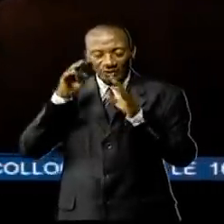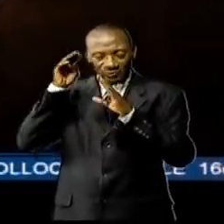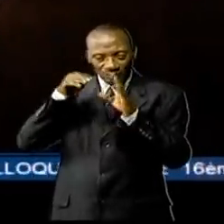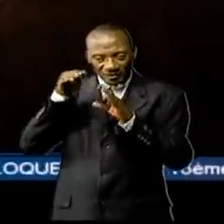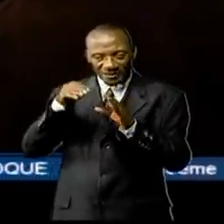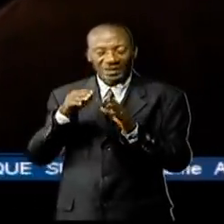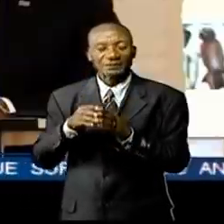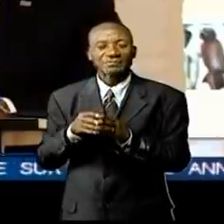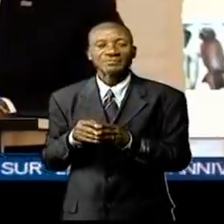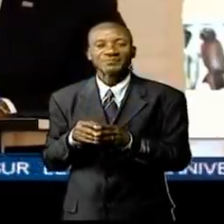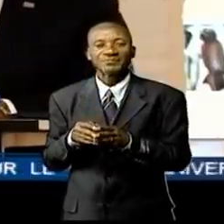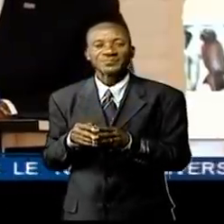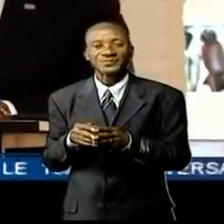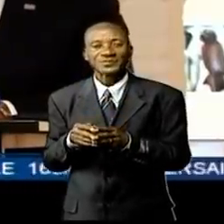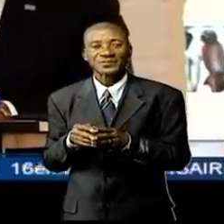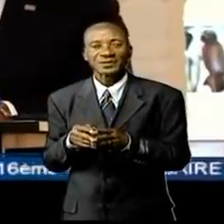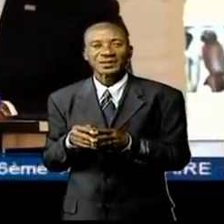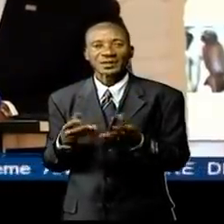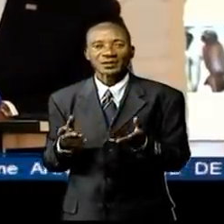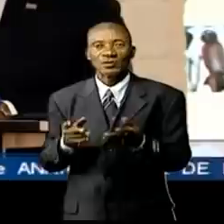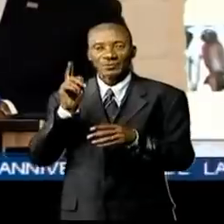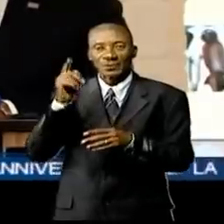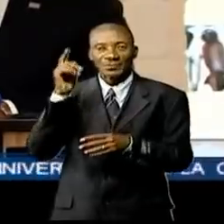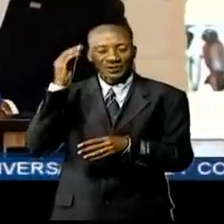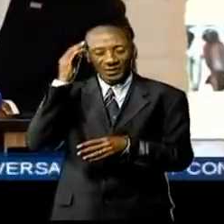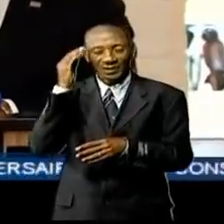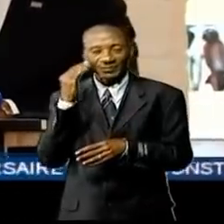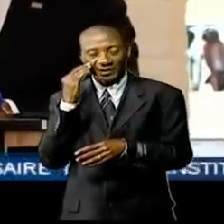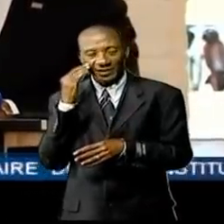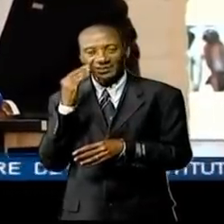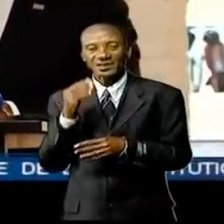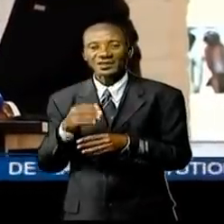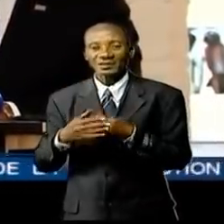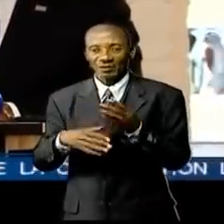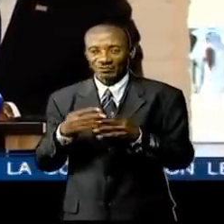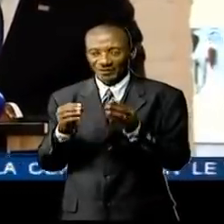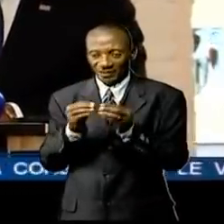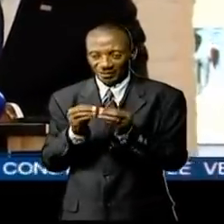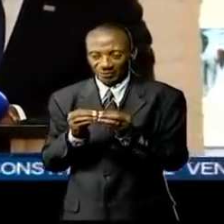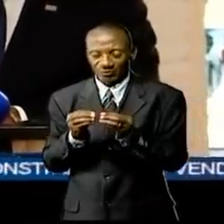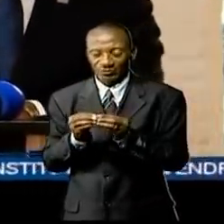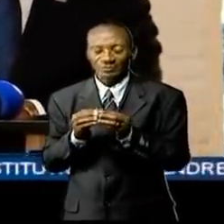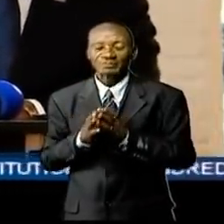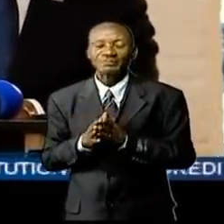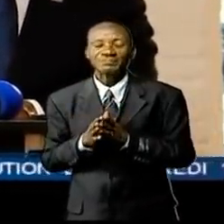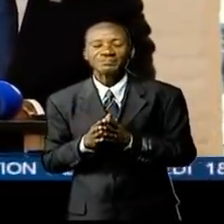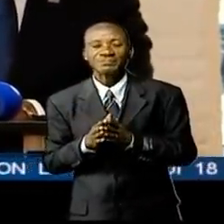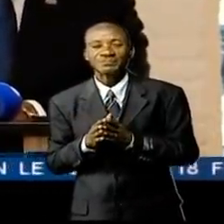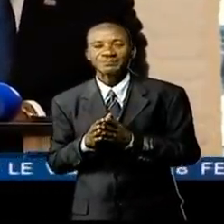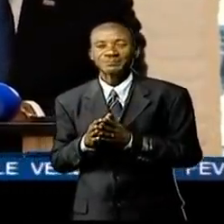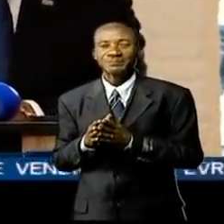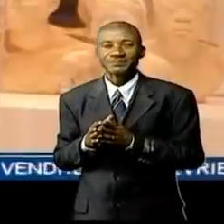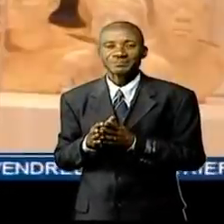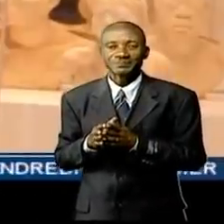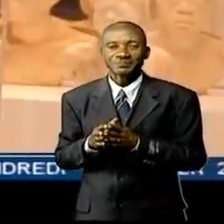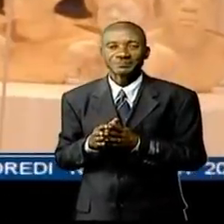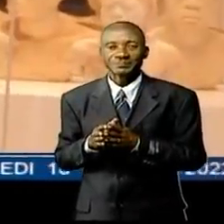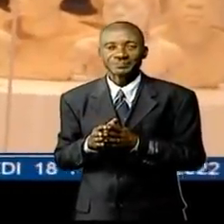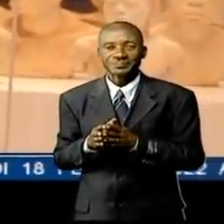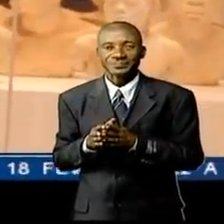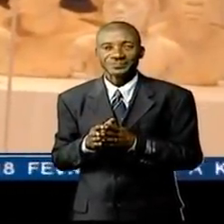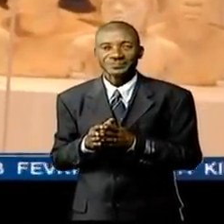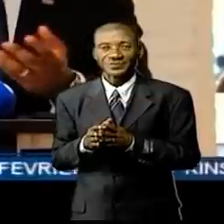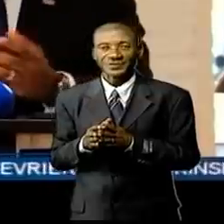Les chefs du gouvernement, Jean-Michel Samalukonde, s'en félicite. Pour nous, c'est un moment historique parce que c'est